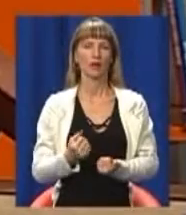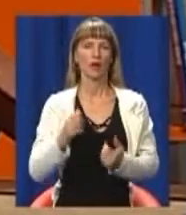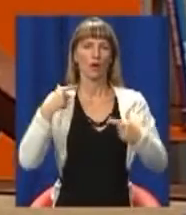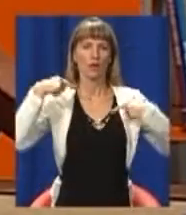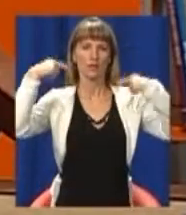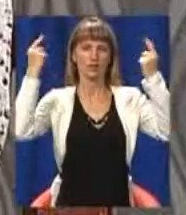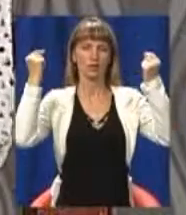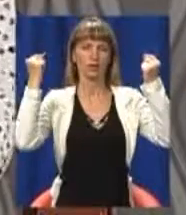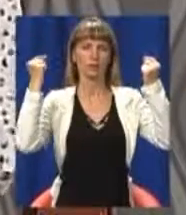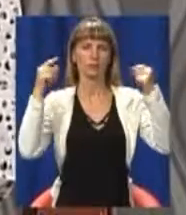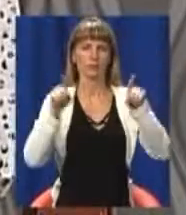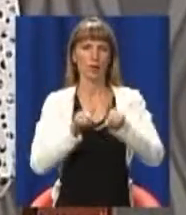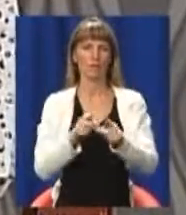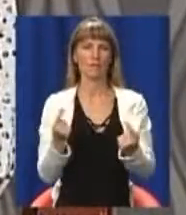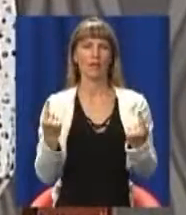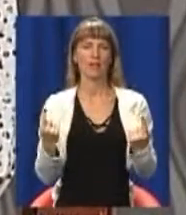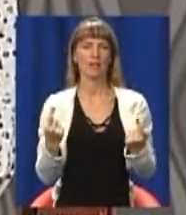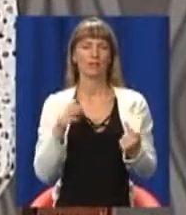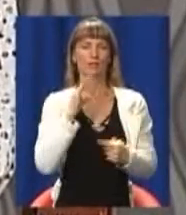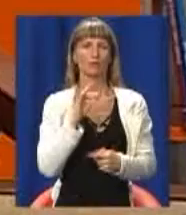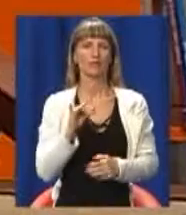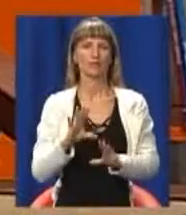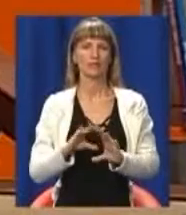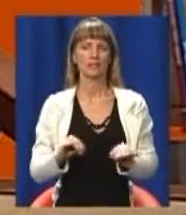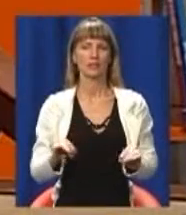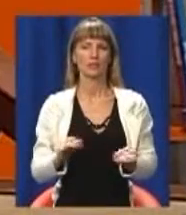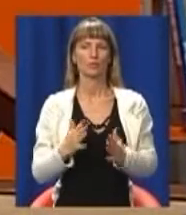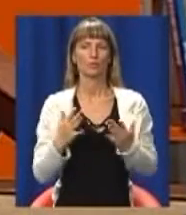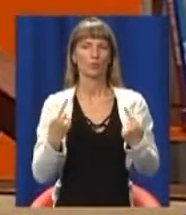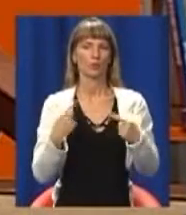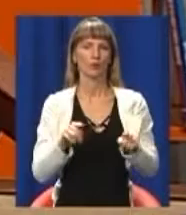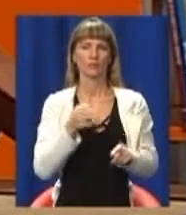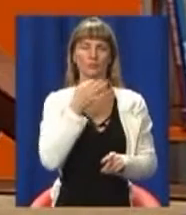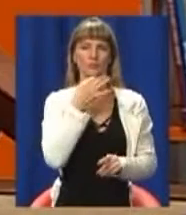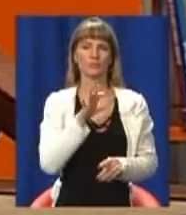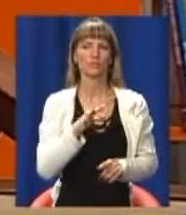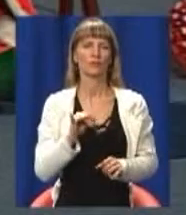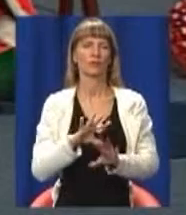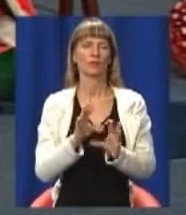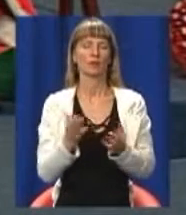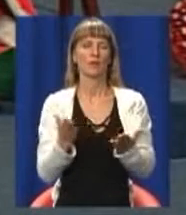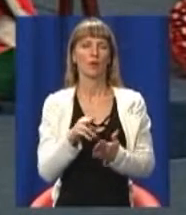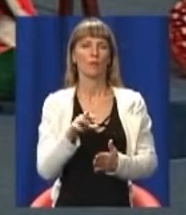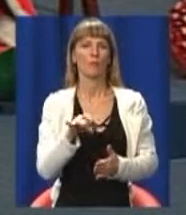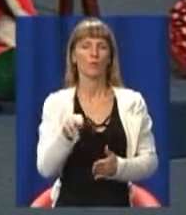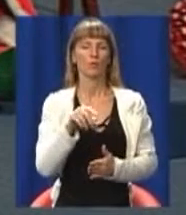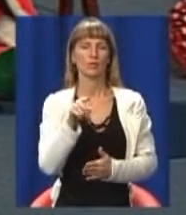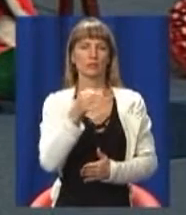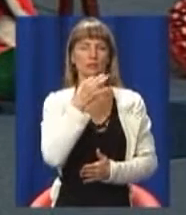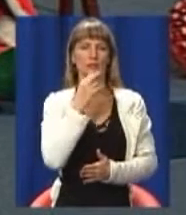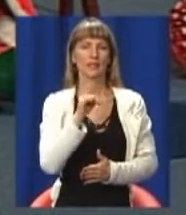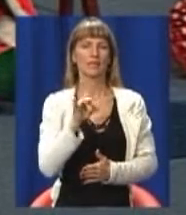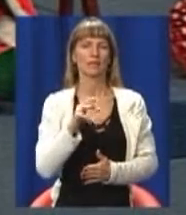Овчарку. Овчарку, таку велику. Так. І все, більше ніяку б собаку не завів. Ну, а взагалі, яка порода псів тобі подобається,